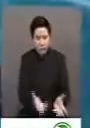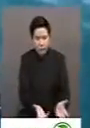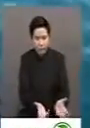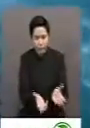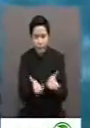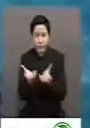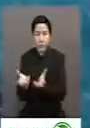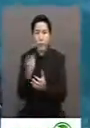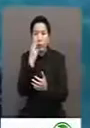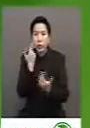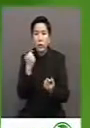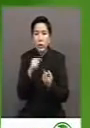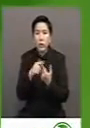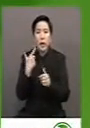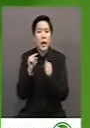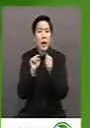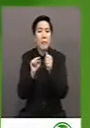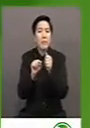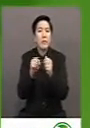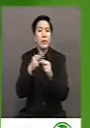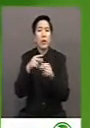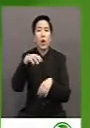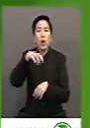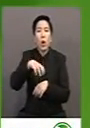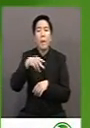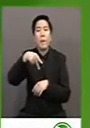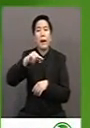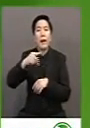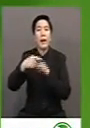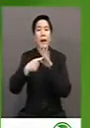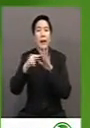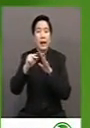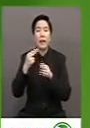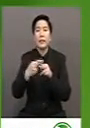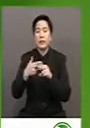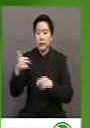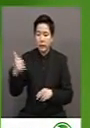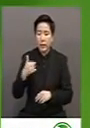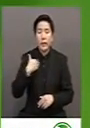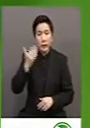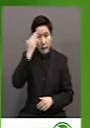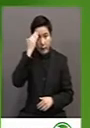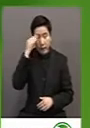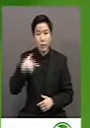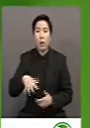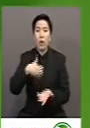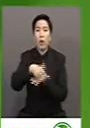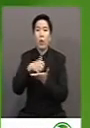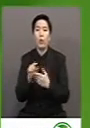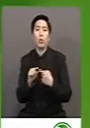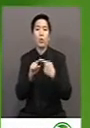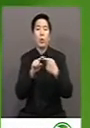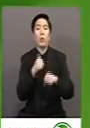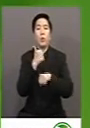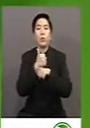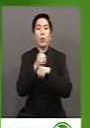นฝั่งและก็แจ้งไปยังในอำเภอเกาะพะงันก็คือฝั่งของคุณเกริกไกรสงธานีให้รับทราบและก็รายงานต่อไปยังผู้ว่าสุ